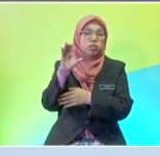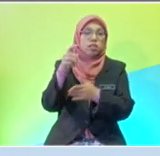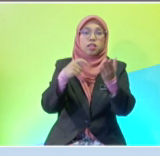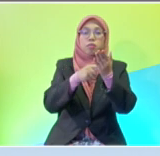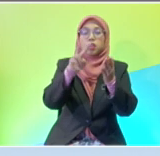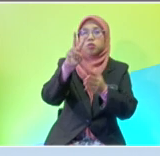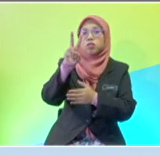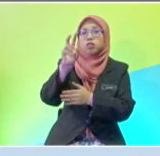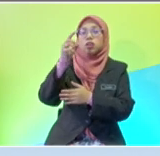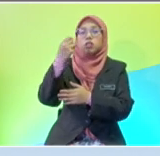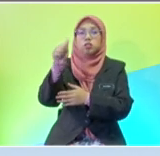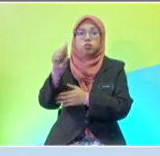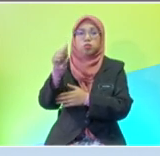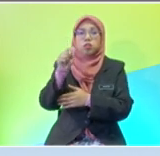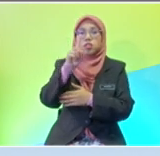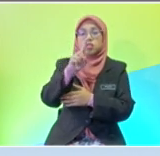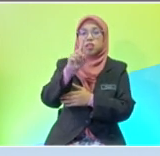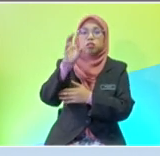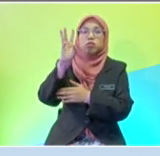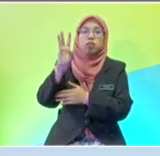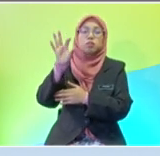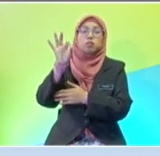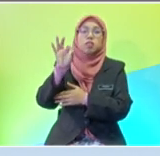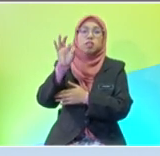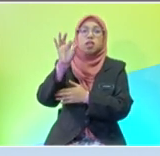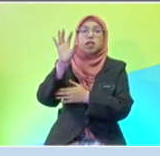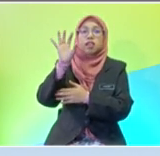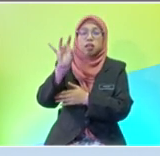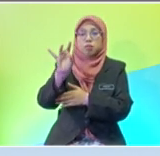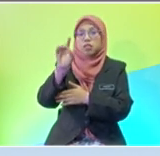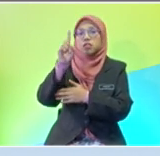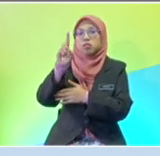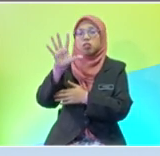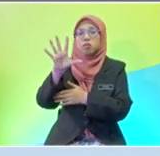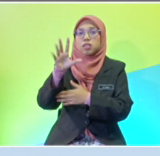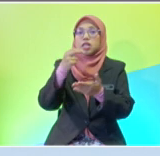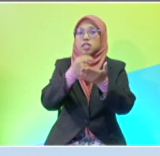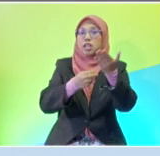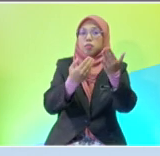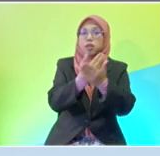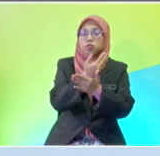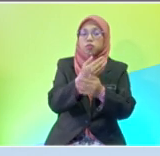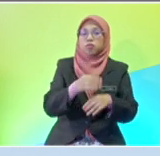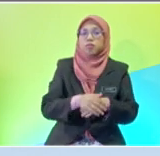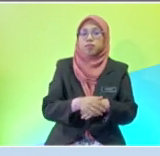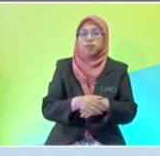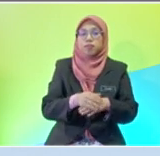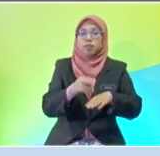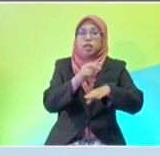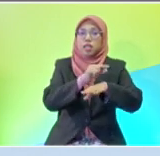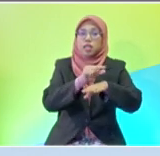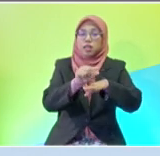sudah dapat 169 815 nilai yang baru di sebelah kredit upah dan